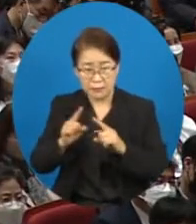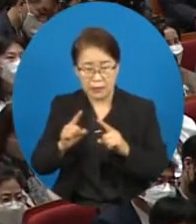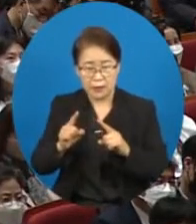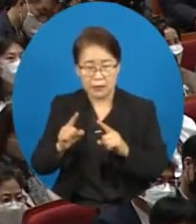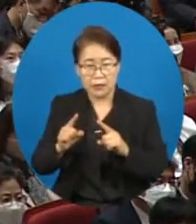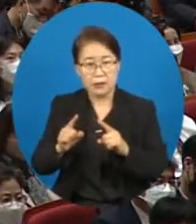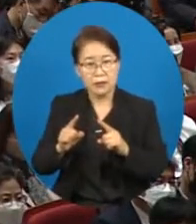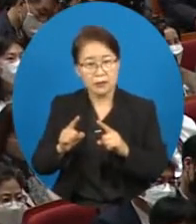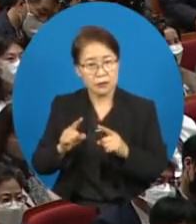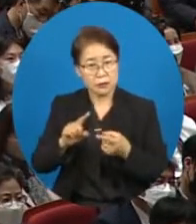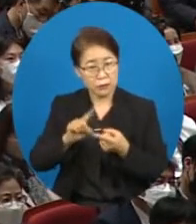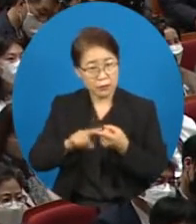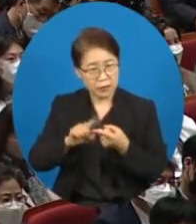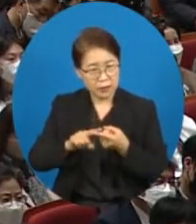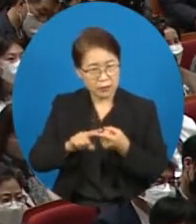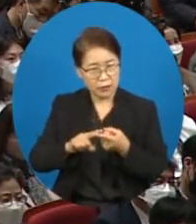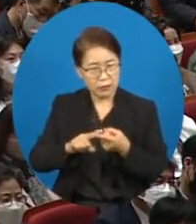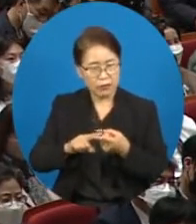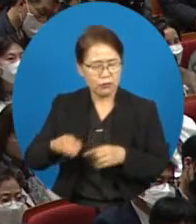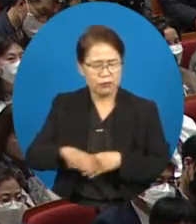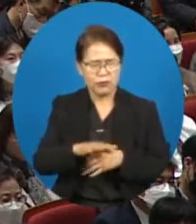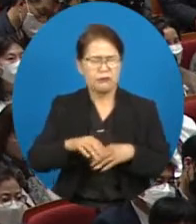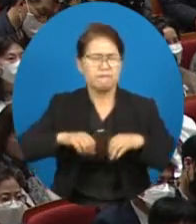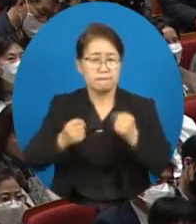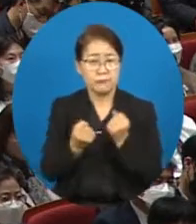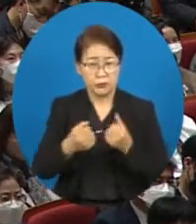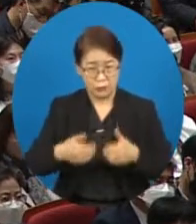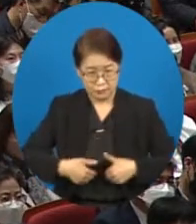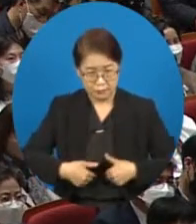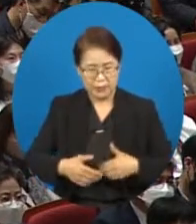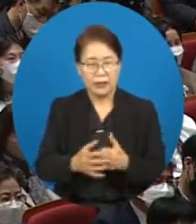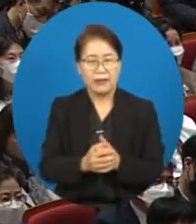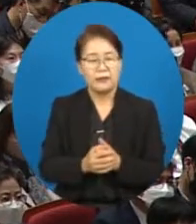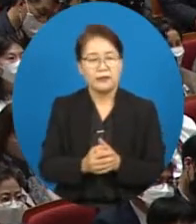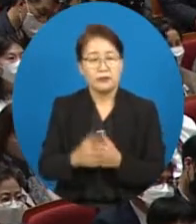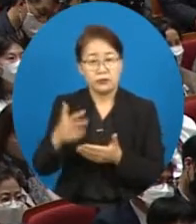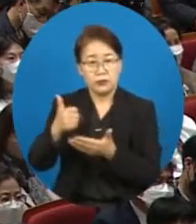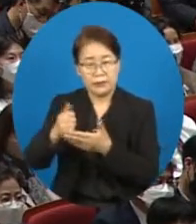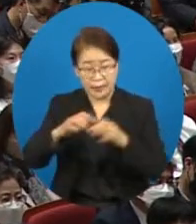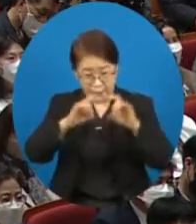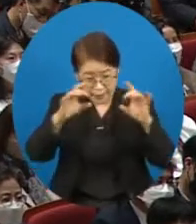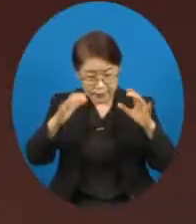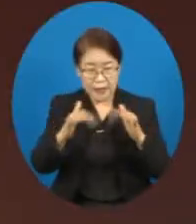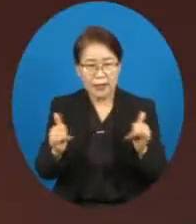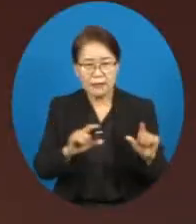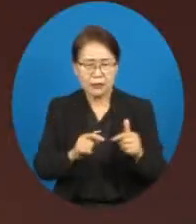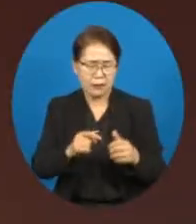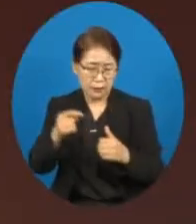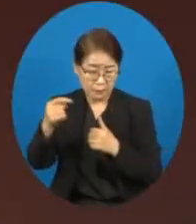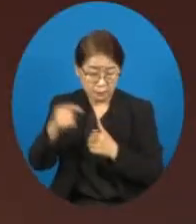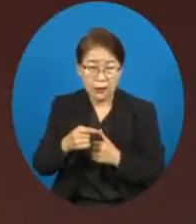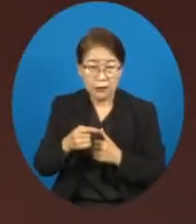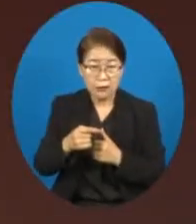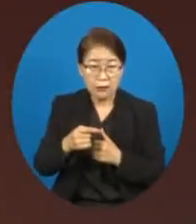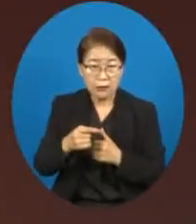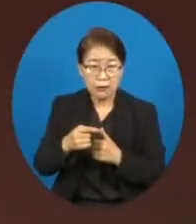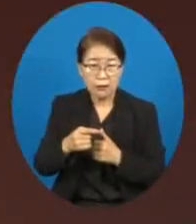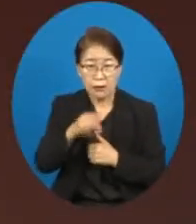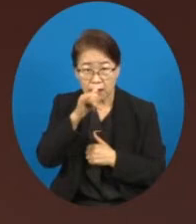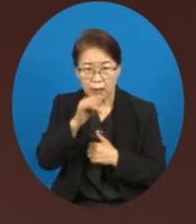말씀하셨다면 우리는 순종해야 합니다. 주님께서 우리 각 사람에게 명령을 하셨다고